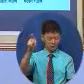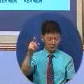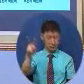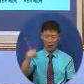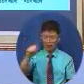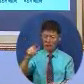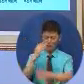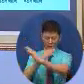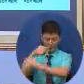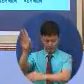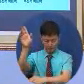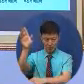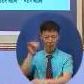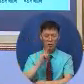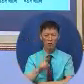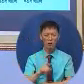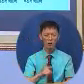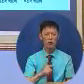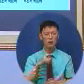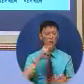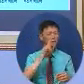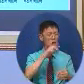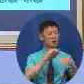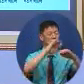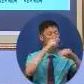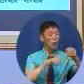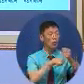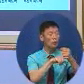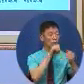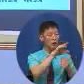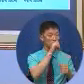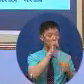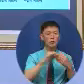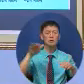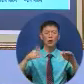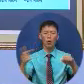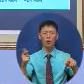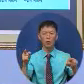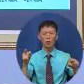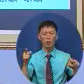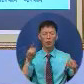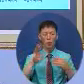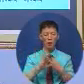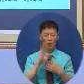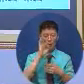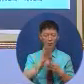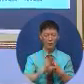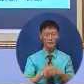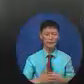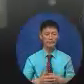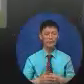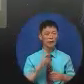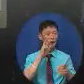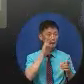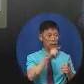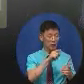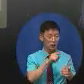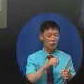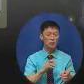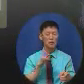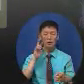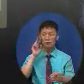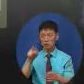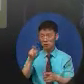처리하는 거예요. 틀렸다만 주는 거예요. 그죠? 틀린 이유를 주는가 안 주는가에는 큰 차이가 있어요. 보시면 알겠지만 틀렸다라는